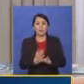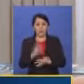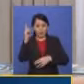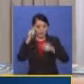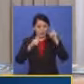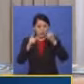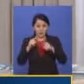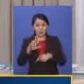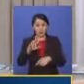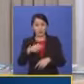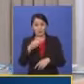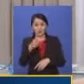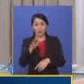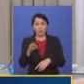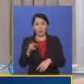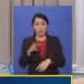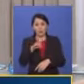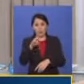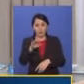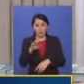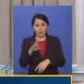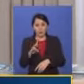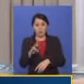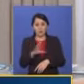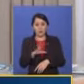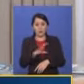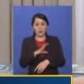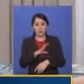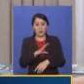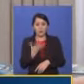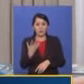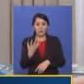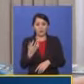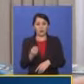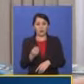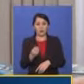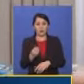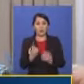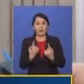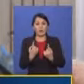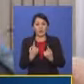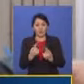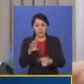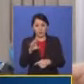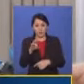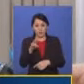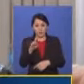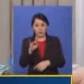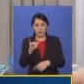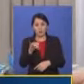3 томдық академиялық толық жинағы шықты. Келіп түсті және белгілі Абай танушы ғалым Мекемтас